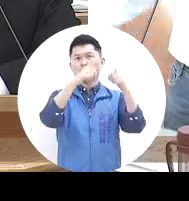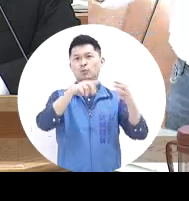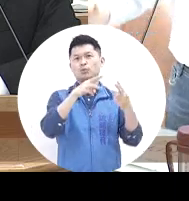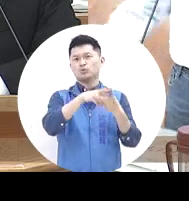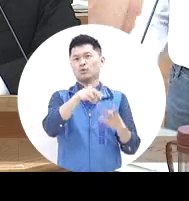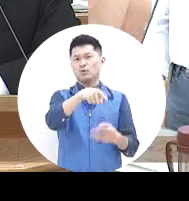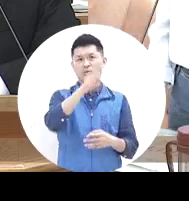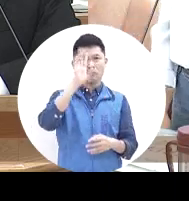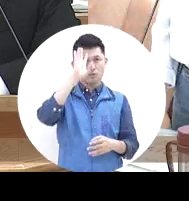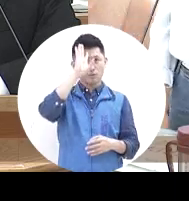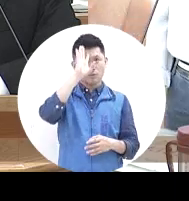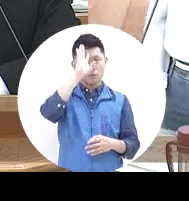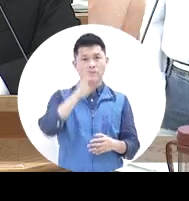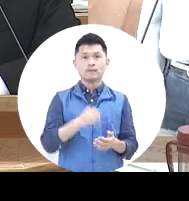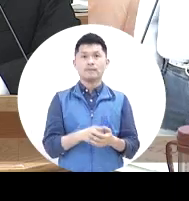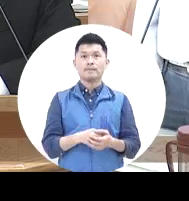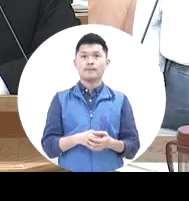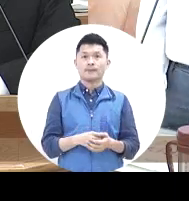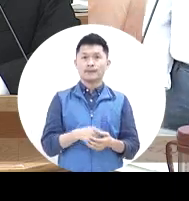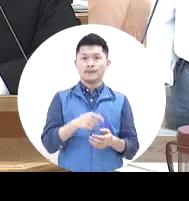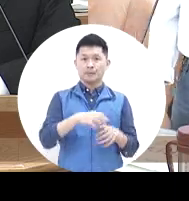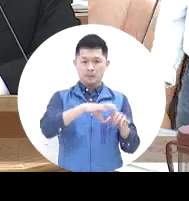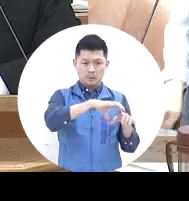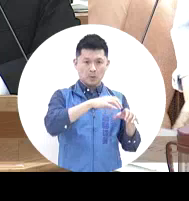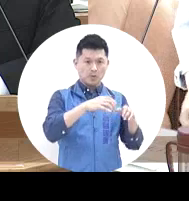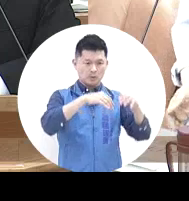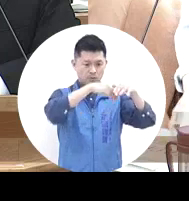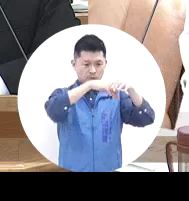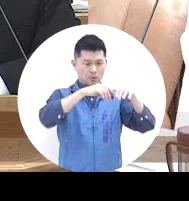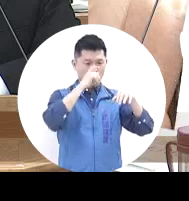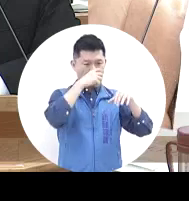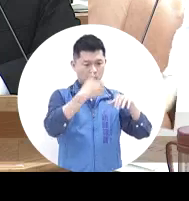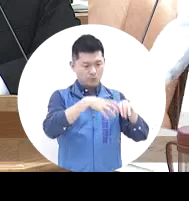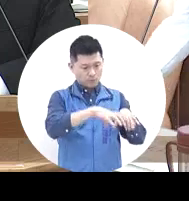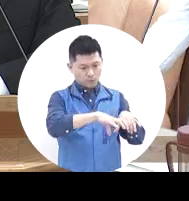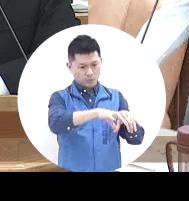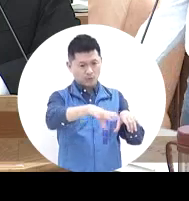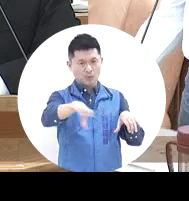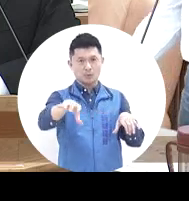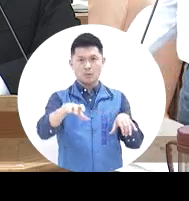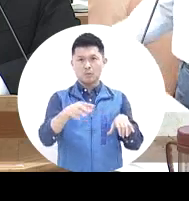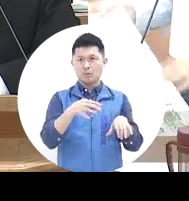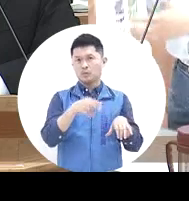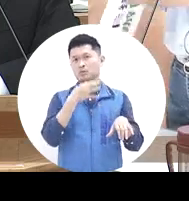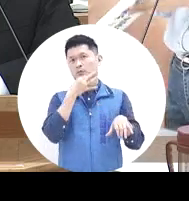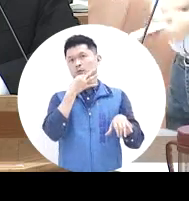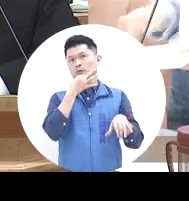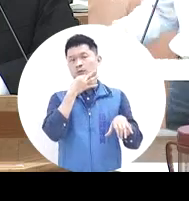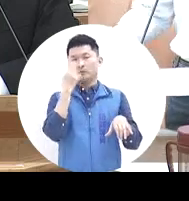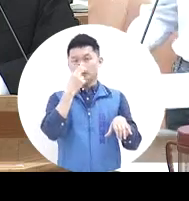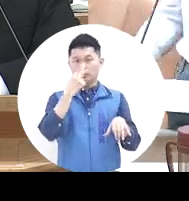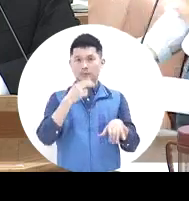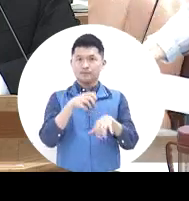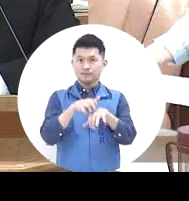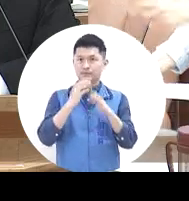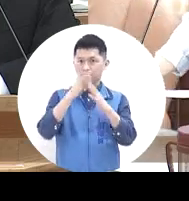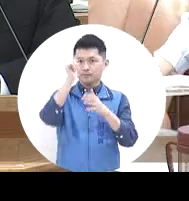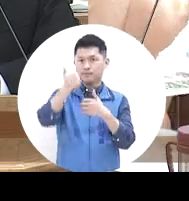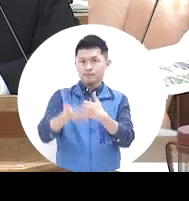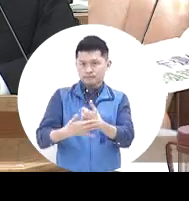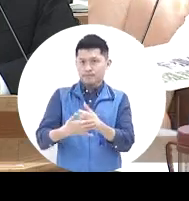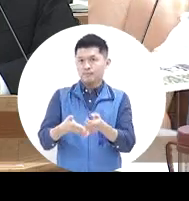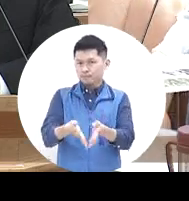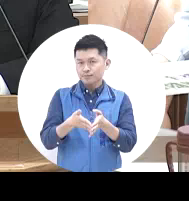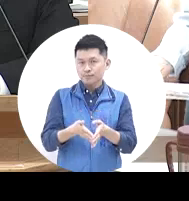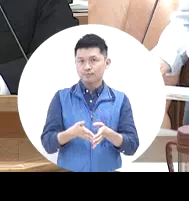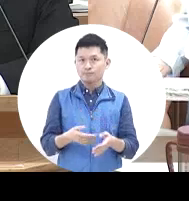这个污水管是有风险的。这一点一定要拜托侯市长。爱来帮忙，我相信